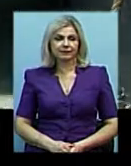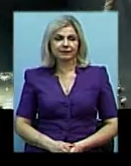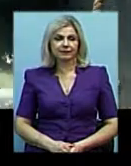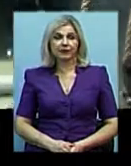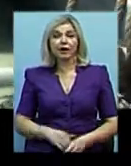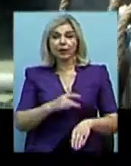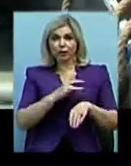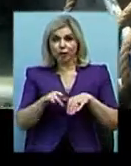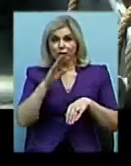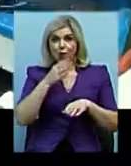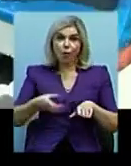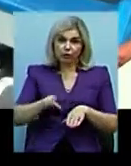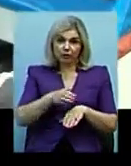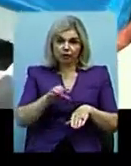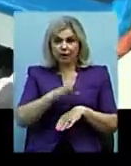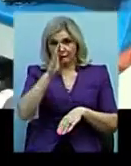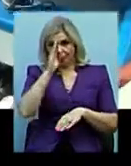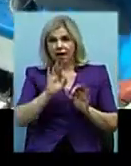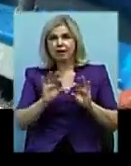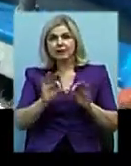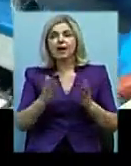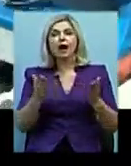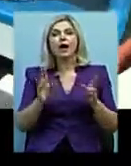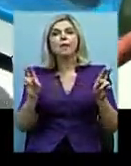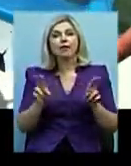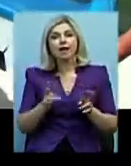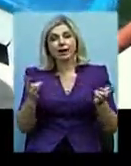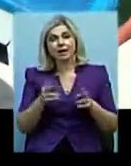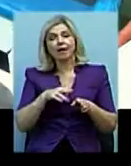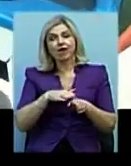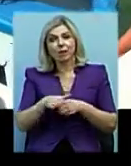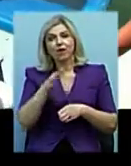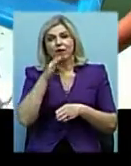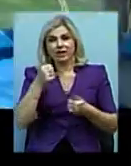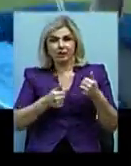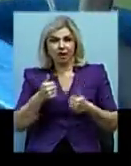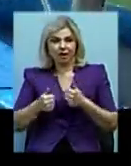Відчерпавши воду з яхти, Артем розповів, яких правил потрібно дотримуватися під час